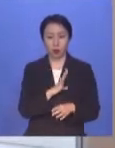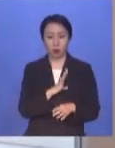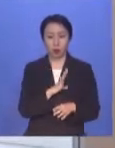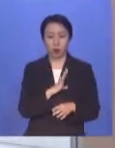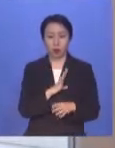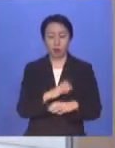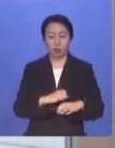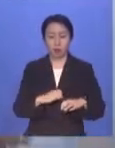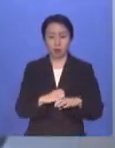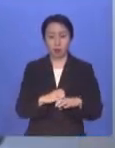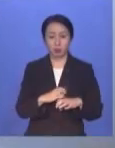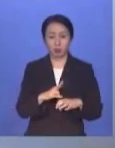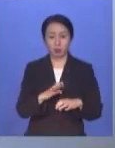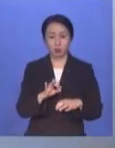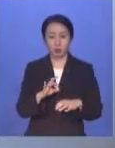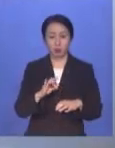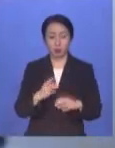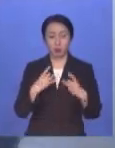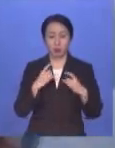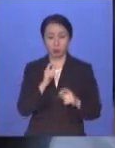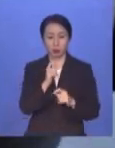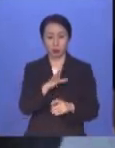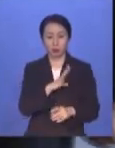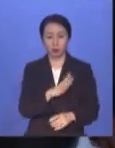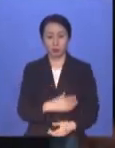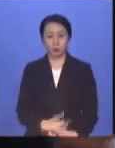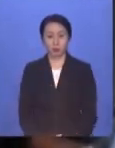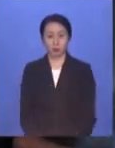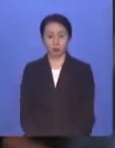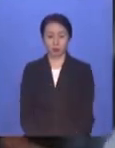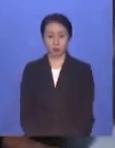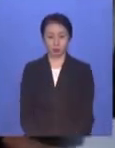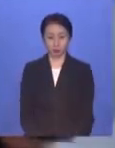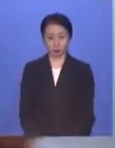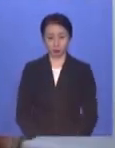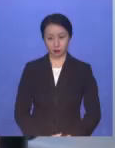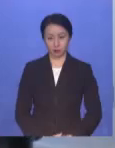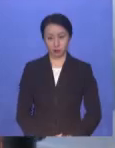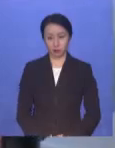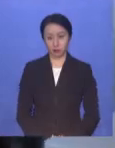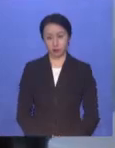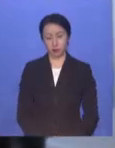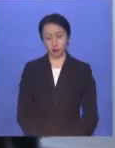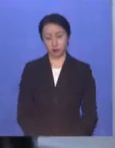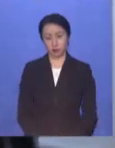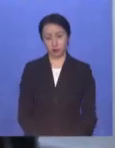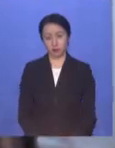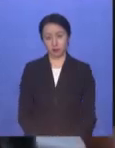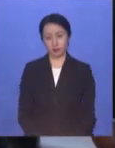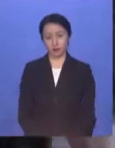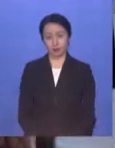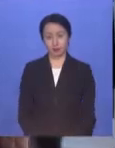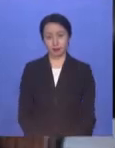атқан есілдіктерге бағалы сыйлықтар да табыс етілді. Спасибо огромное.